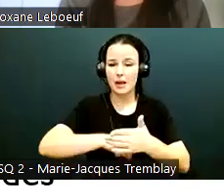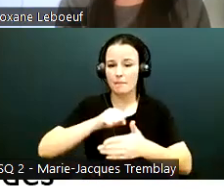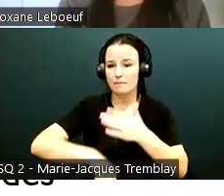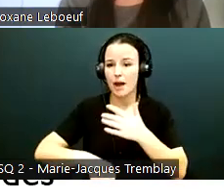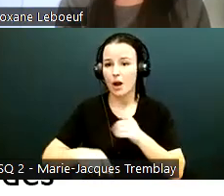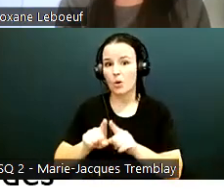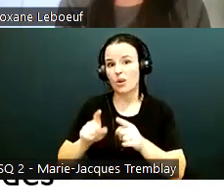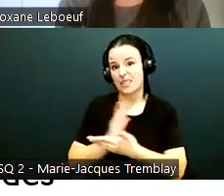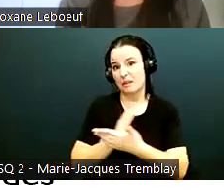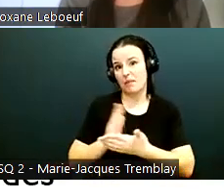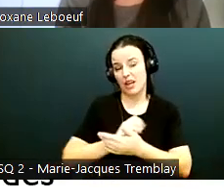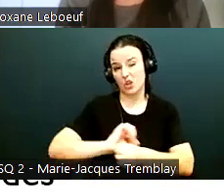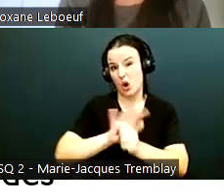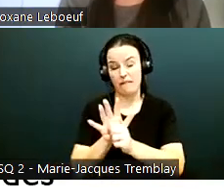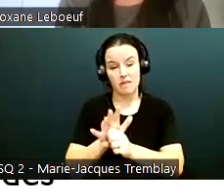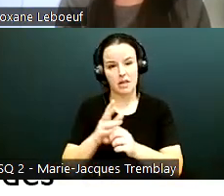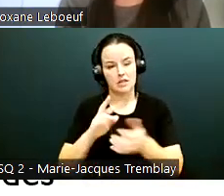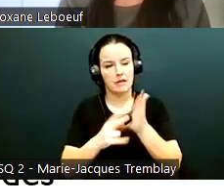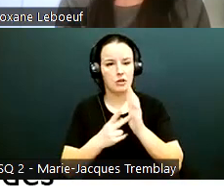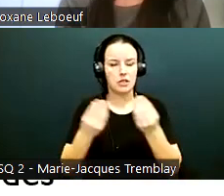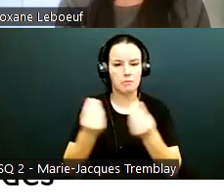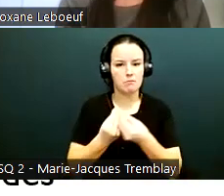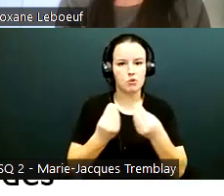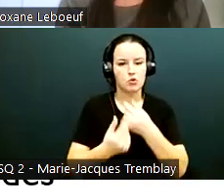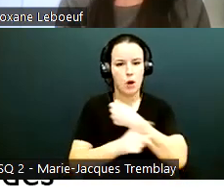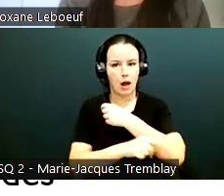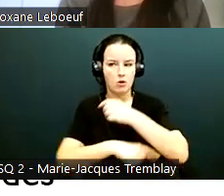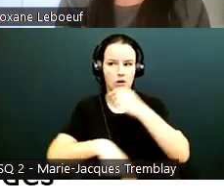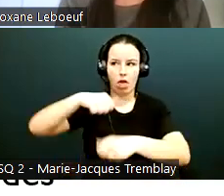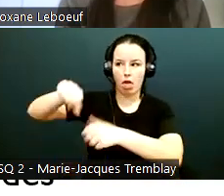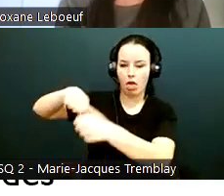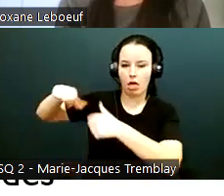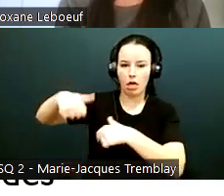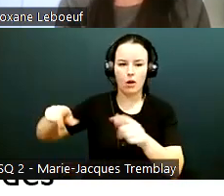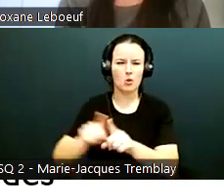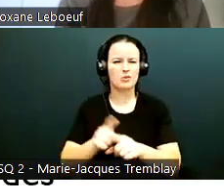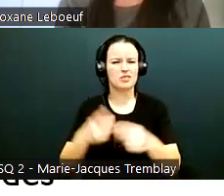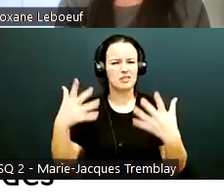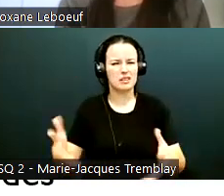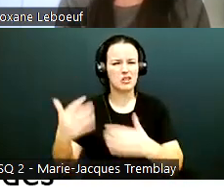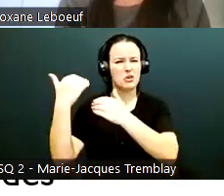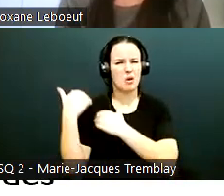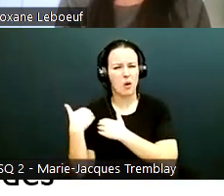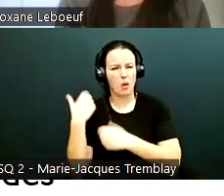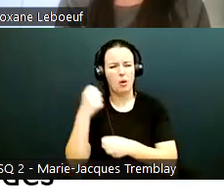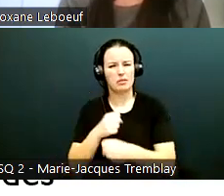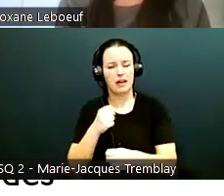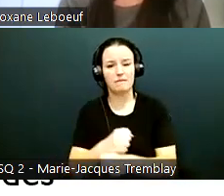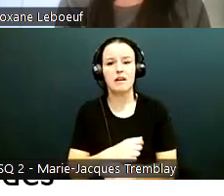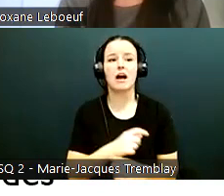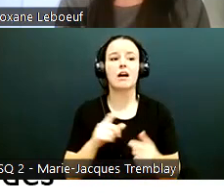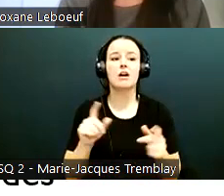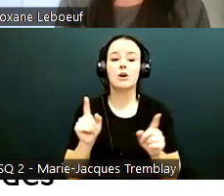on était en temps de COVID, fait qu'on a vu beaucoup de roulement de personnel, une charge de travail importante. La